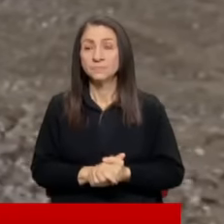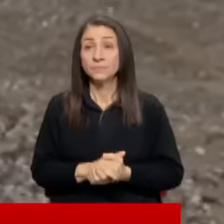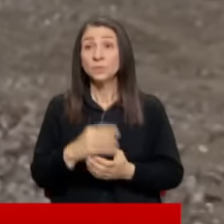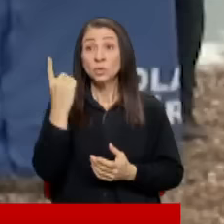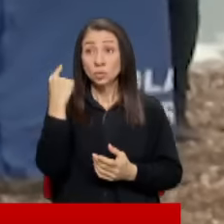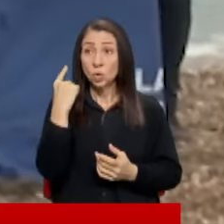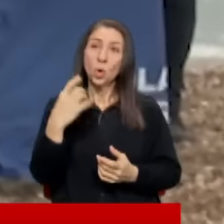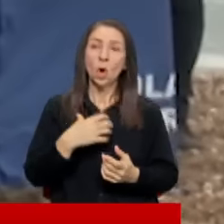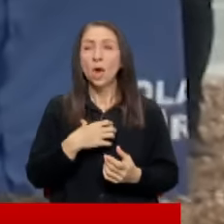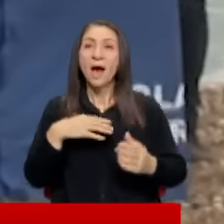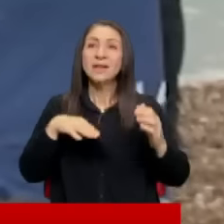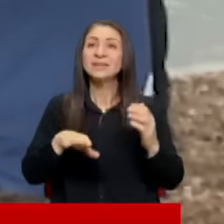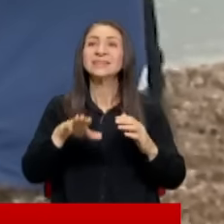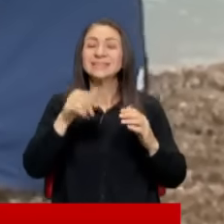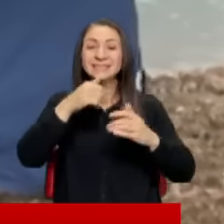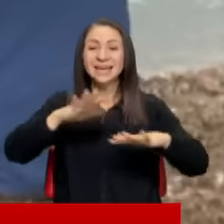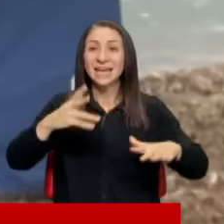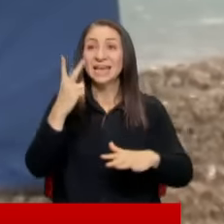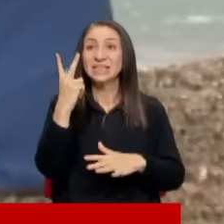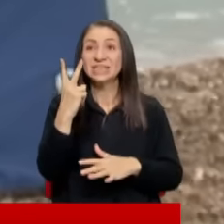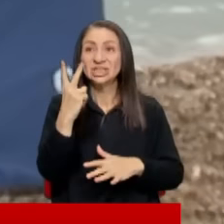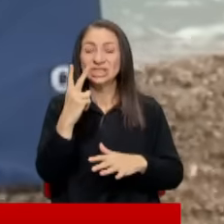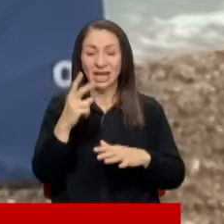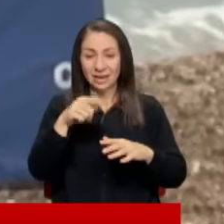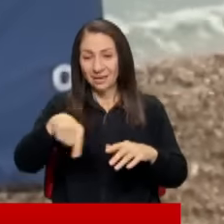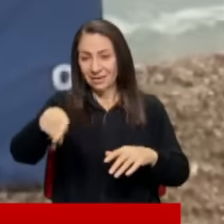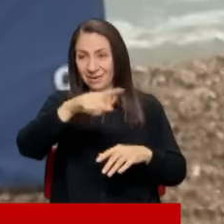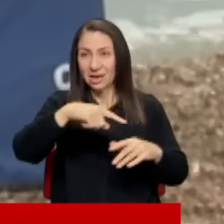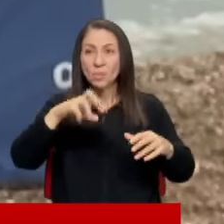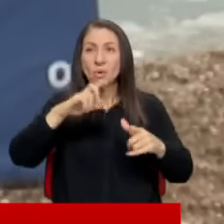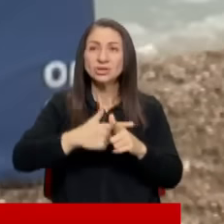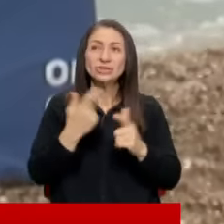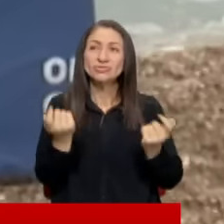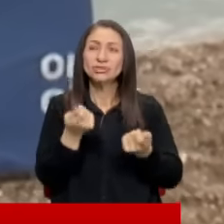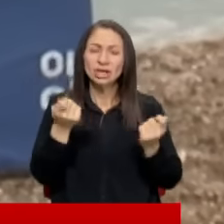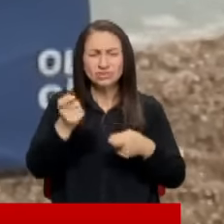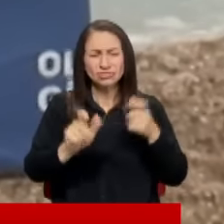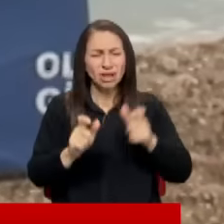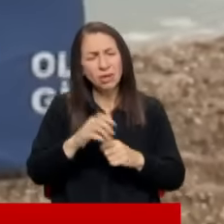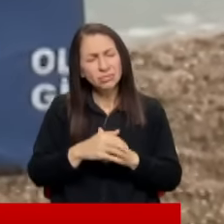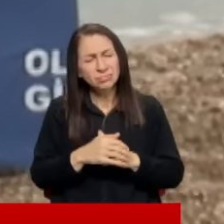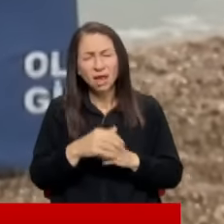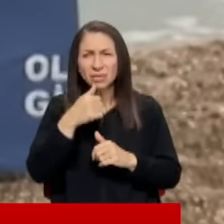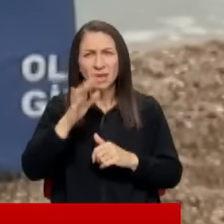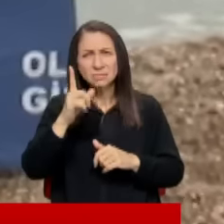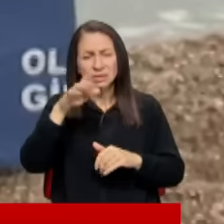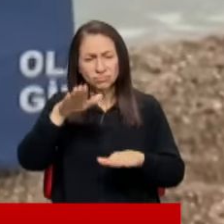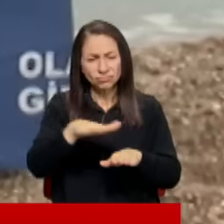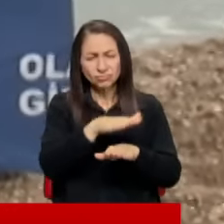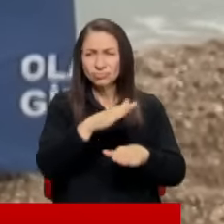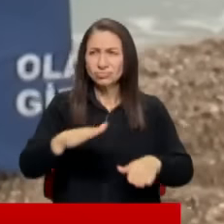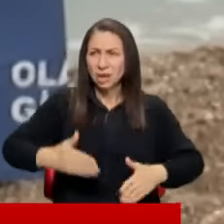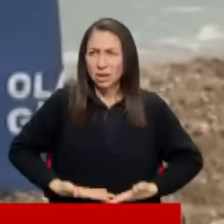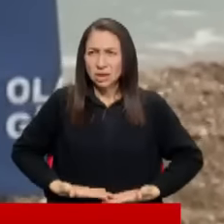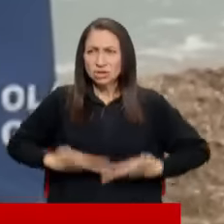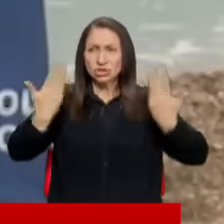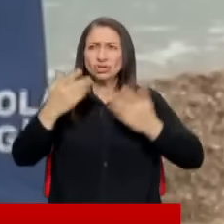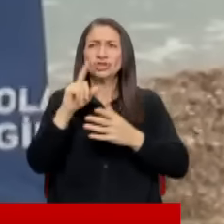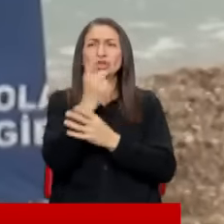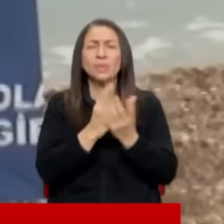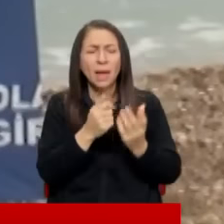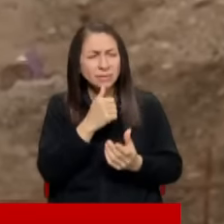Dün de Konyaaltı sahilinde ikinci etap Konyaaltı sahil projesinde çalışan işçiler deniz üzerinde yarı çıplak bir erkek